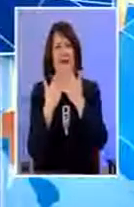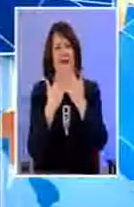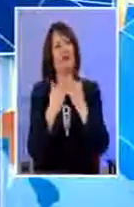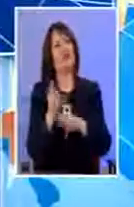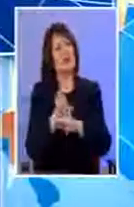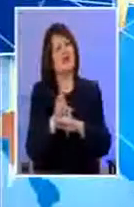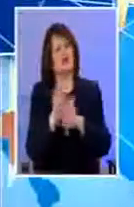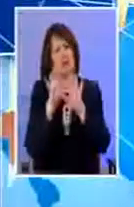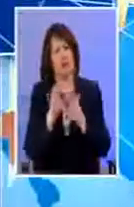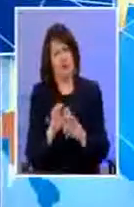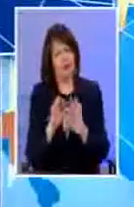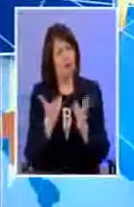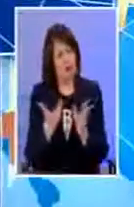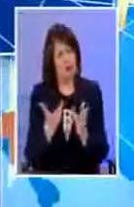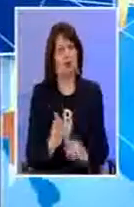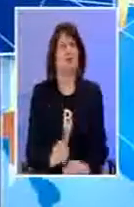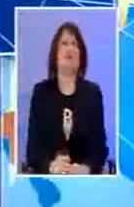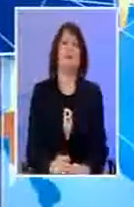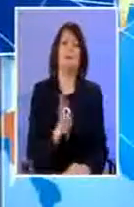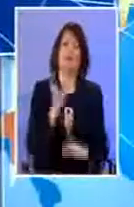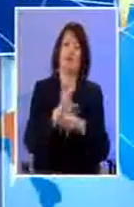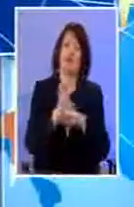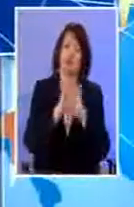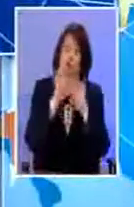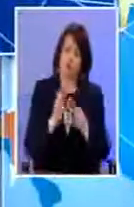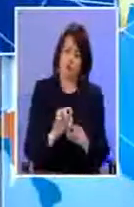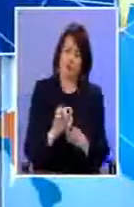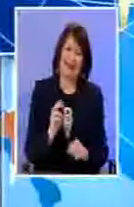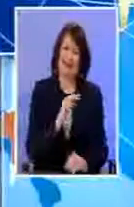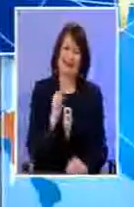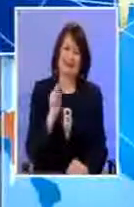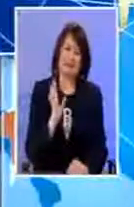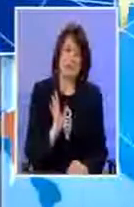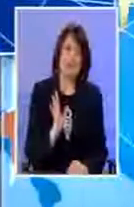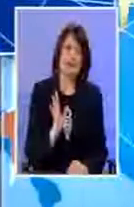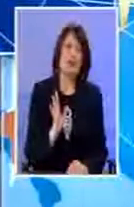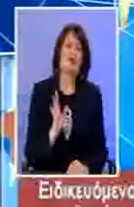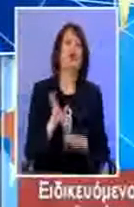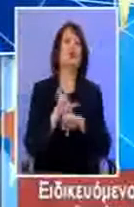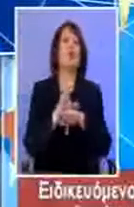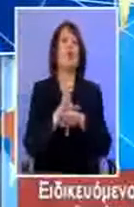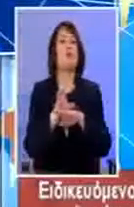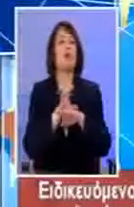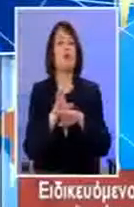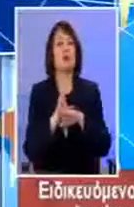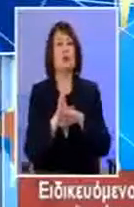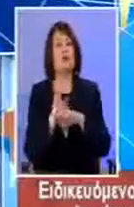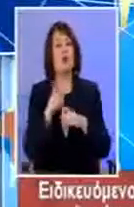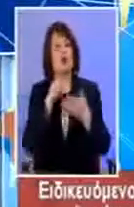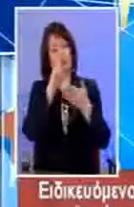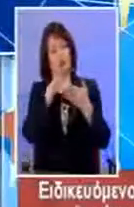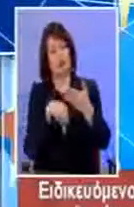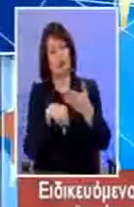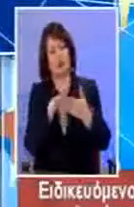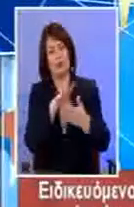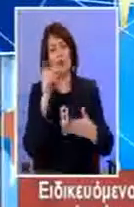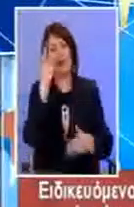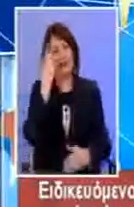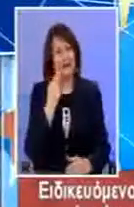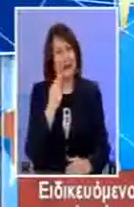μορφή. Γιατί ακόμα και σε ηλεκτρονική μορφή, δεν πάει να πει ότι επειδή είναι σε ηλεκτρονική μορφή, είναι αναγνώσιμο από τους τυφλούς. Έτσι